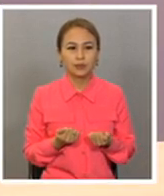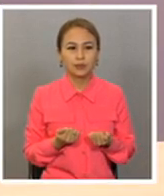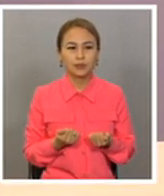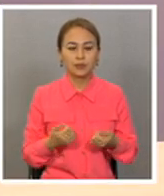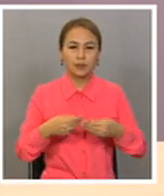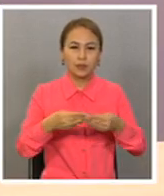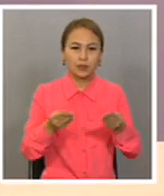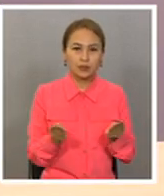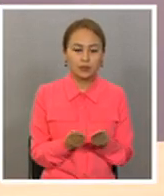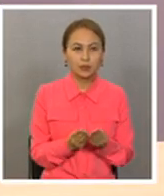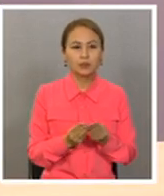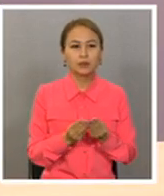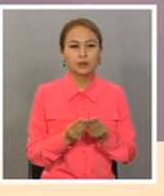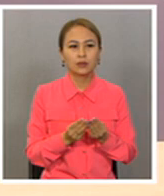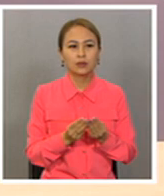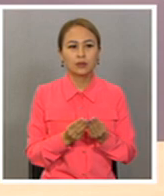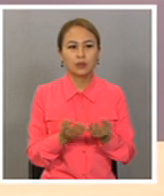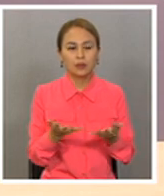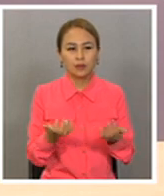Ыдыс,